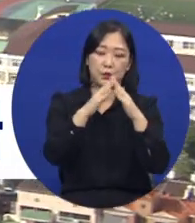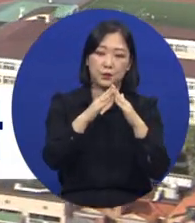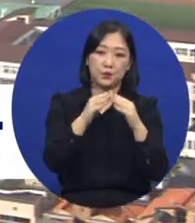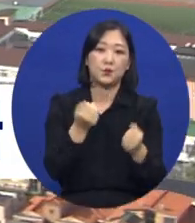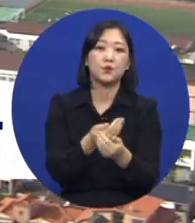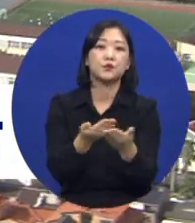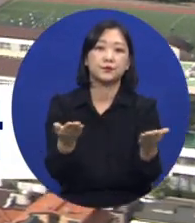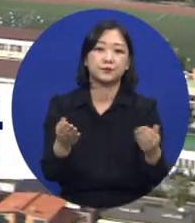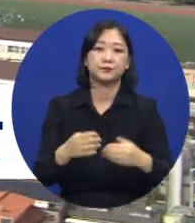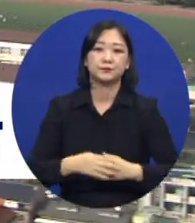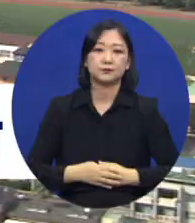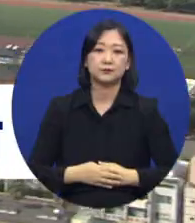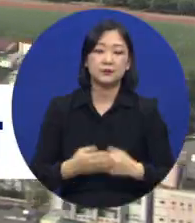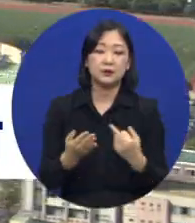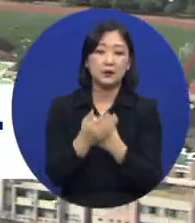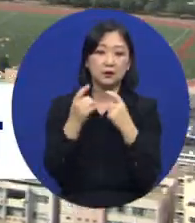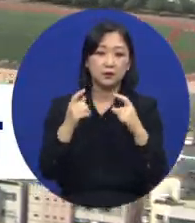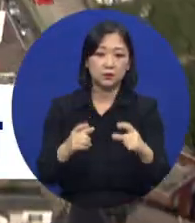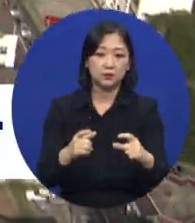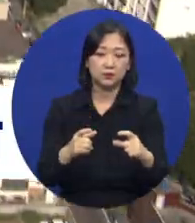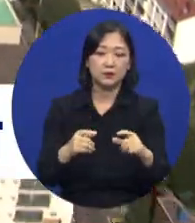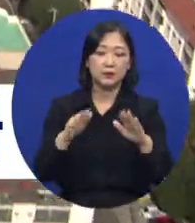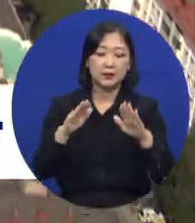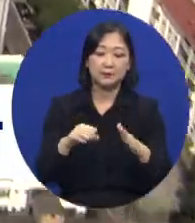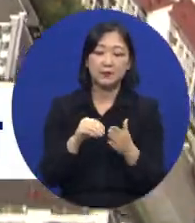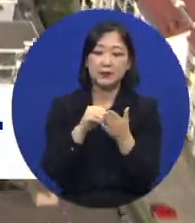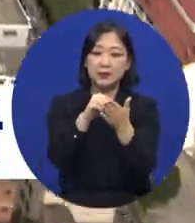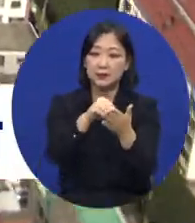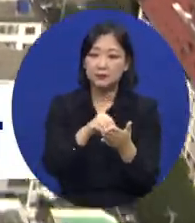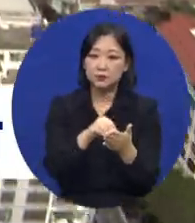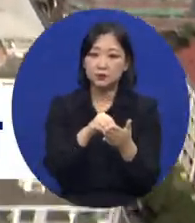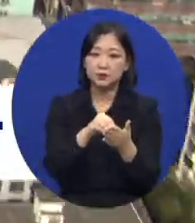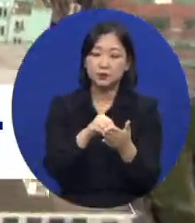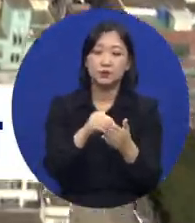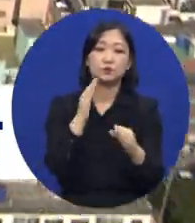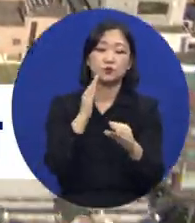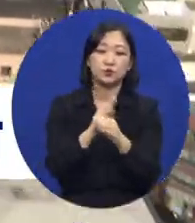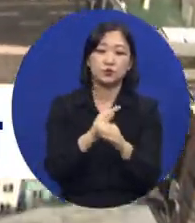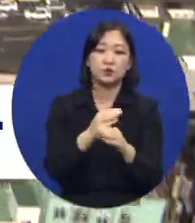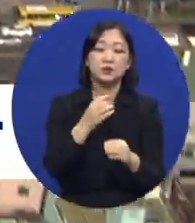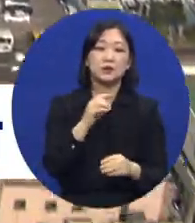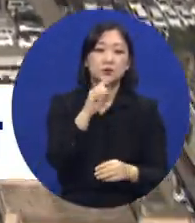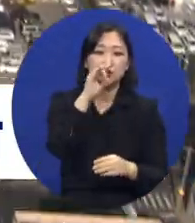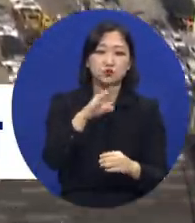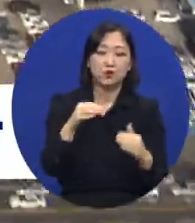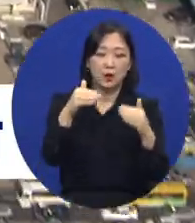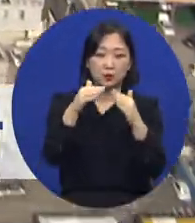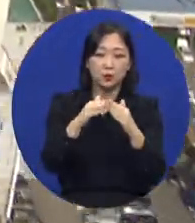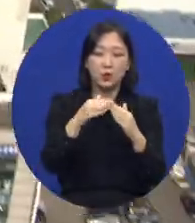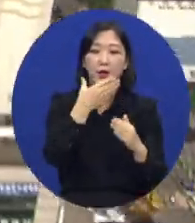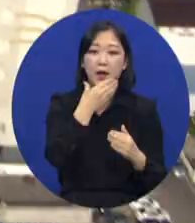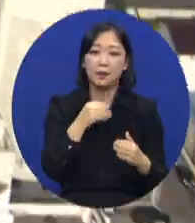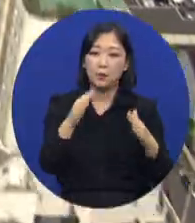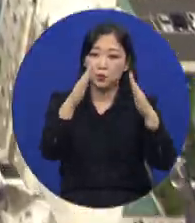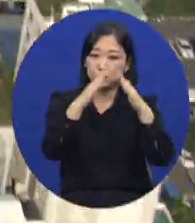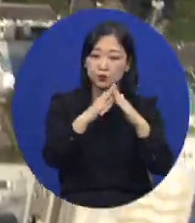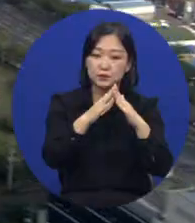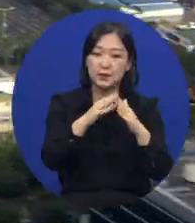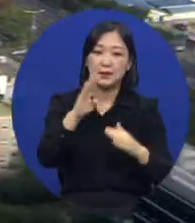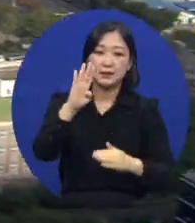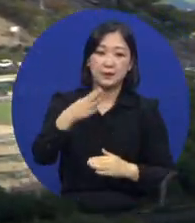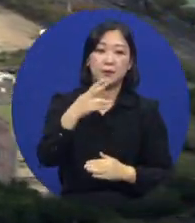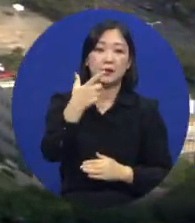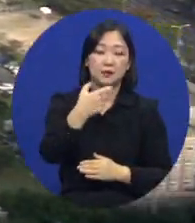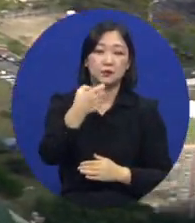했습니다. 제주도는 이미 입주자 모집 중인 서귀포시 중앙동 행복주택 등 4곳